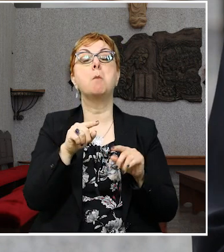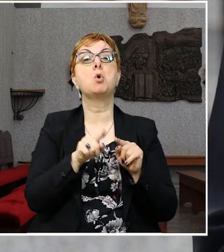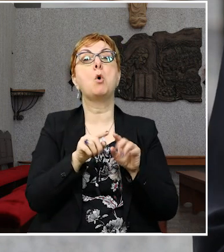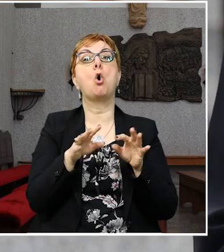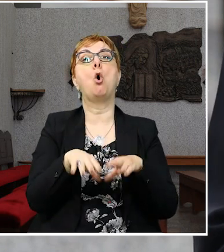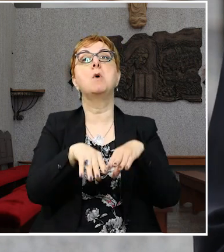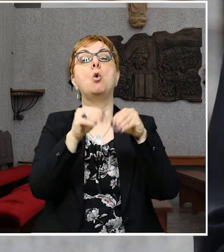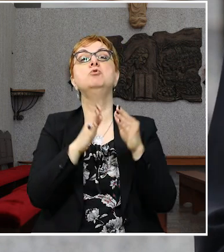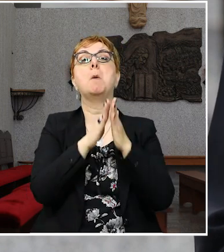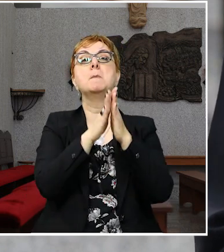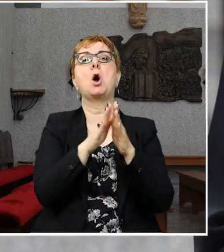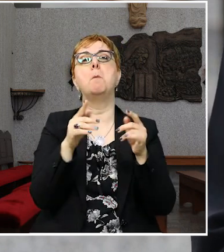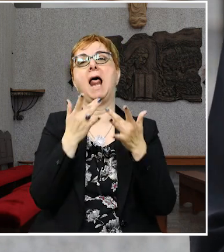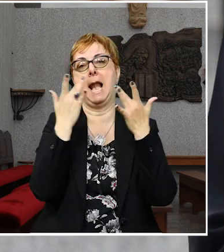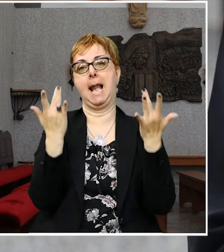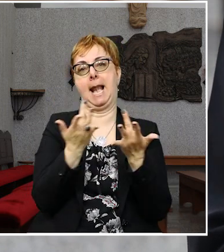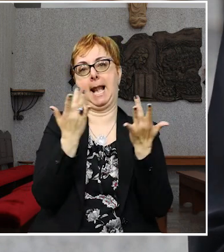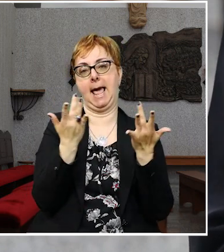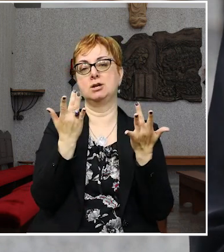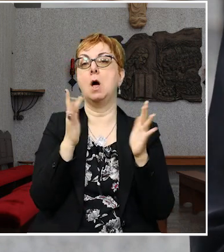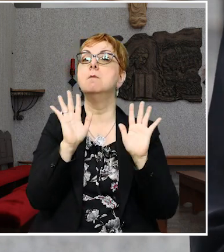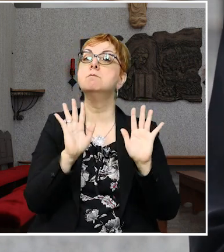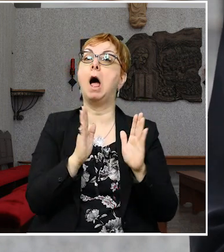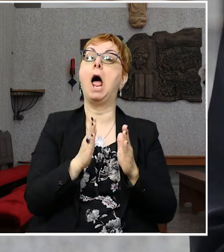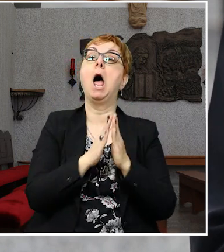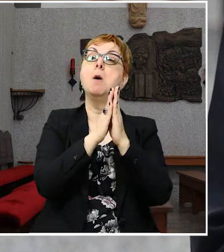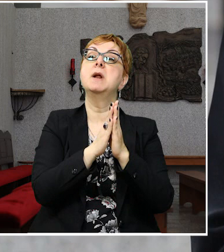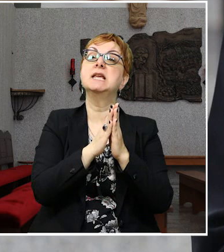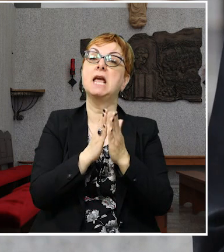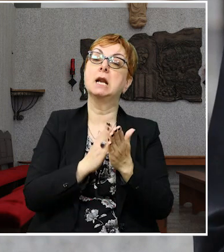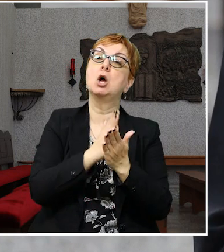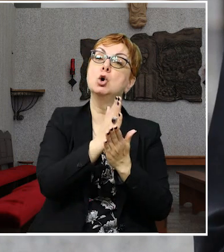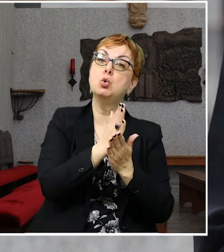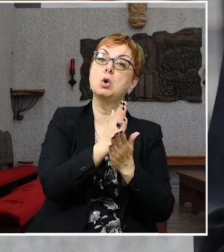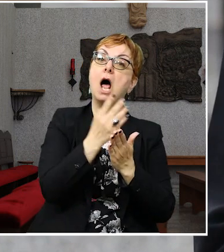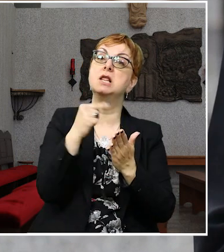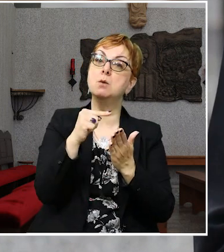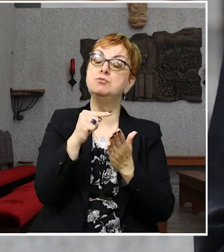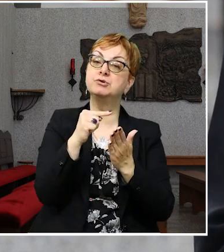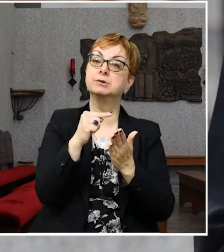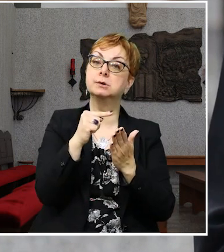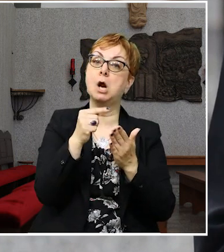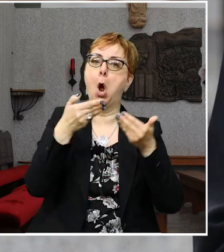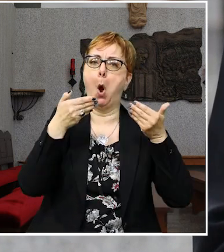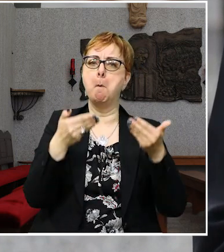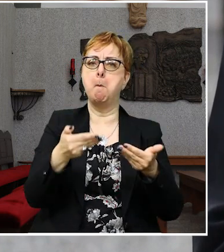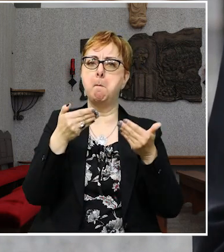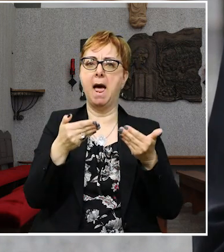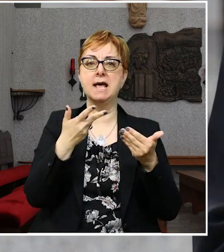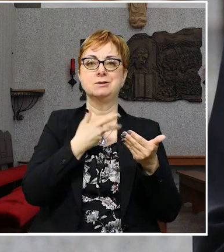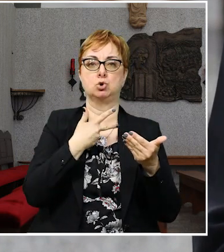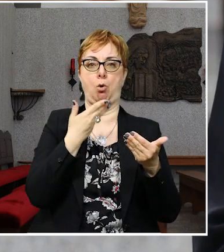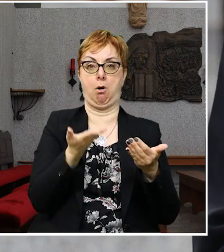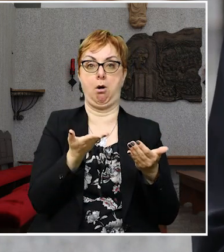cosa sottile, ma nella preghiera questo acquista spessore, acquista peso, come